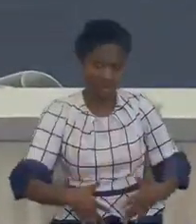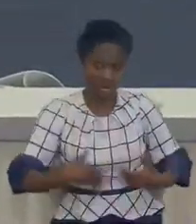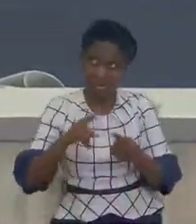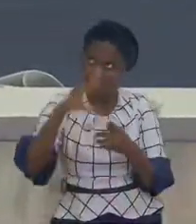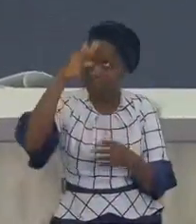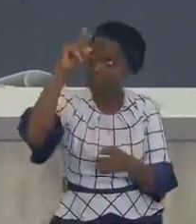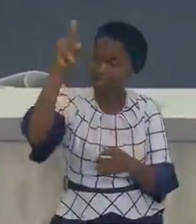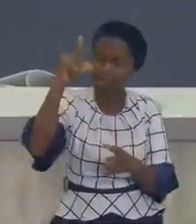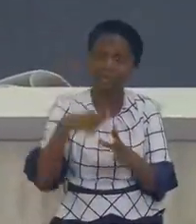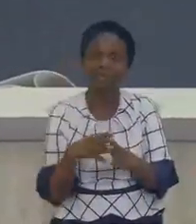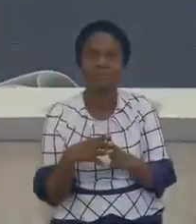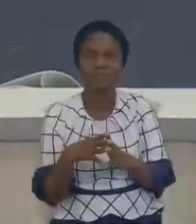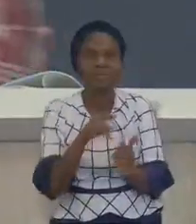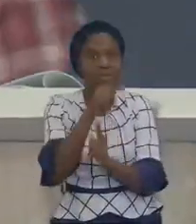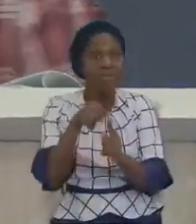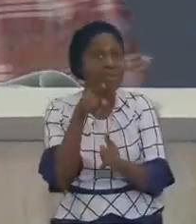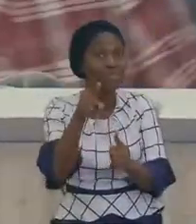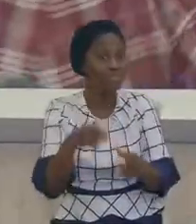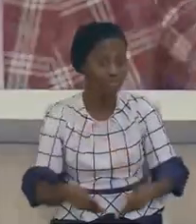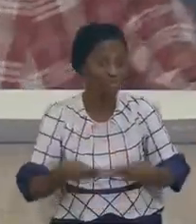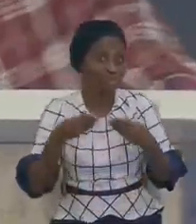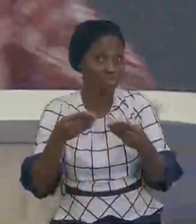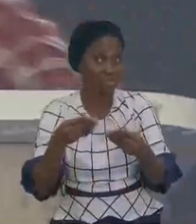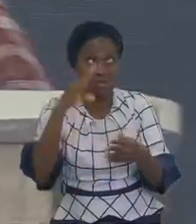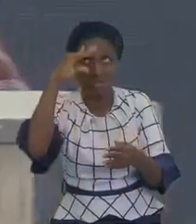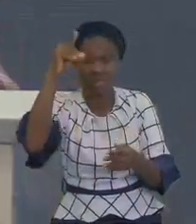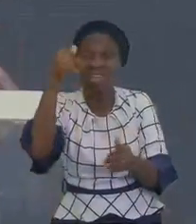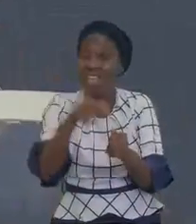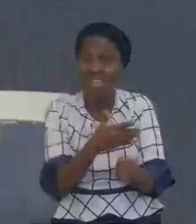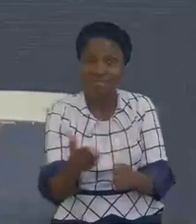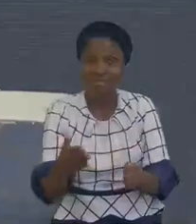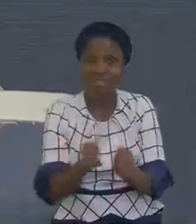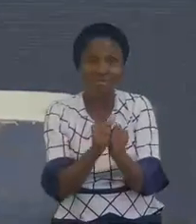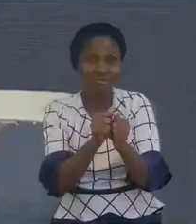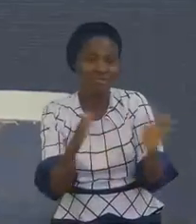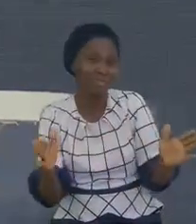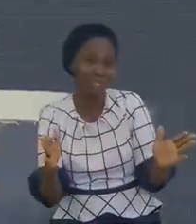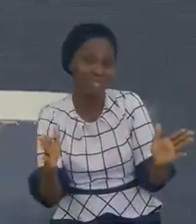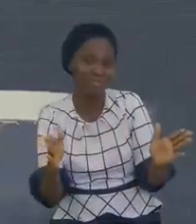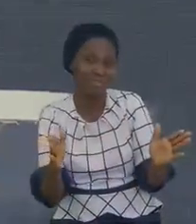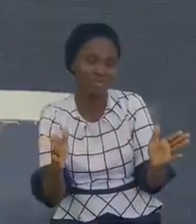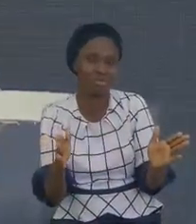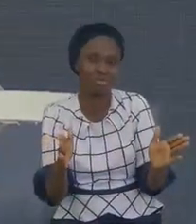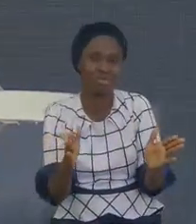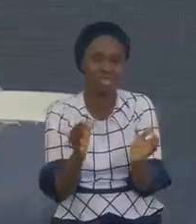quand tu lui donnes tout sa réserve, tu dis, Seigneur, me voici.